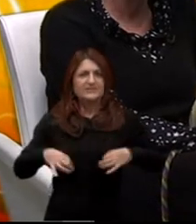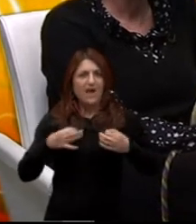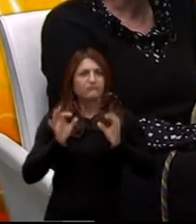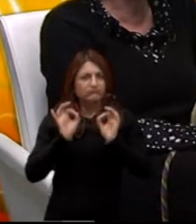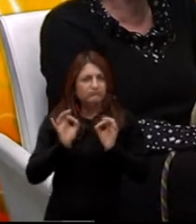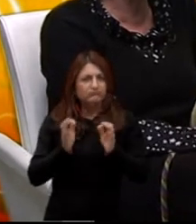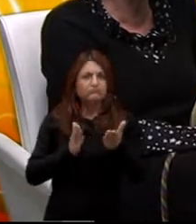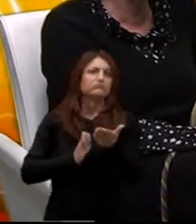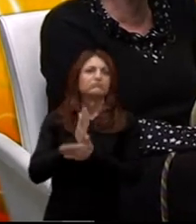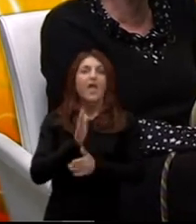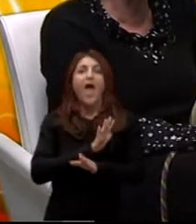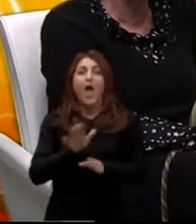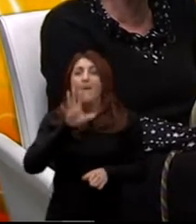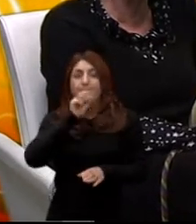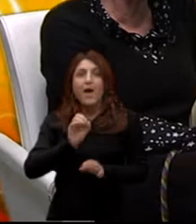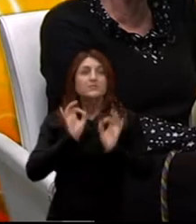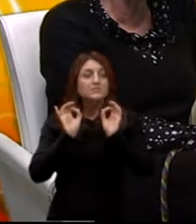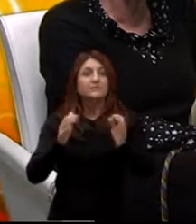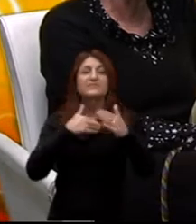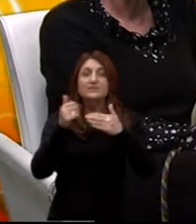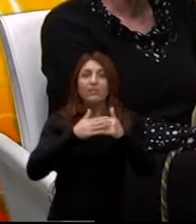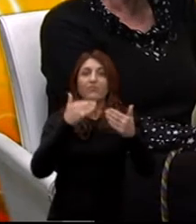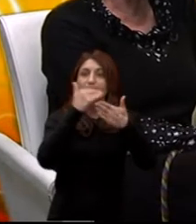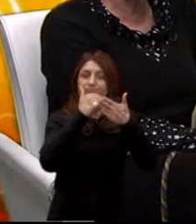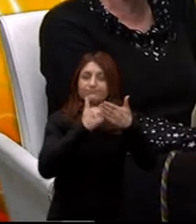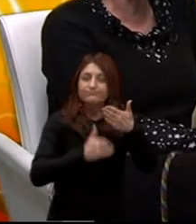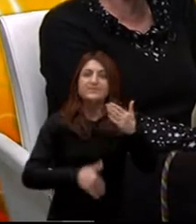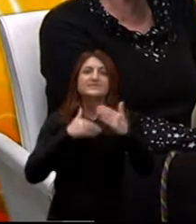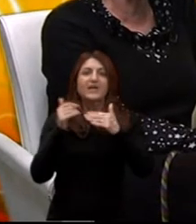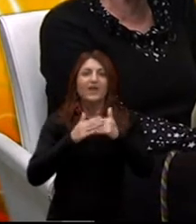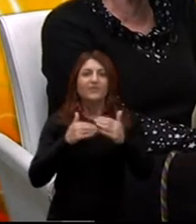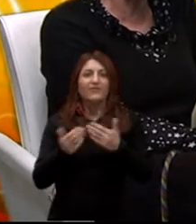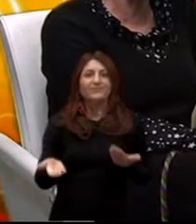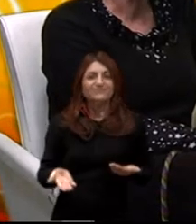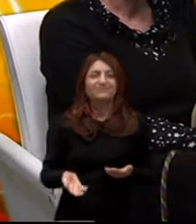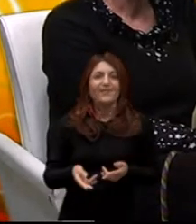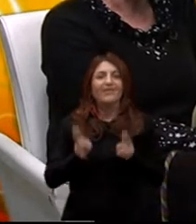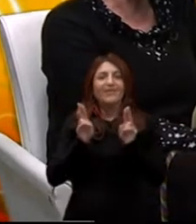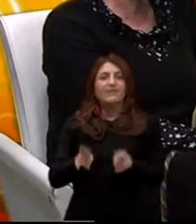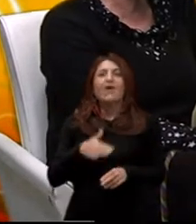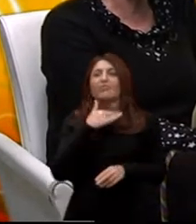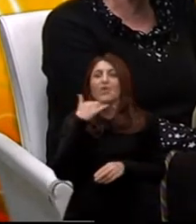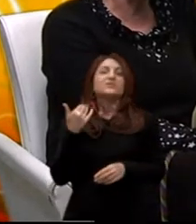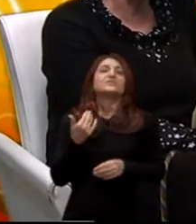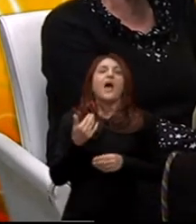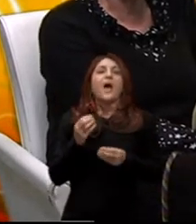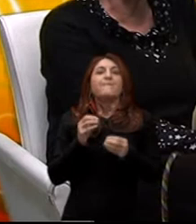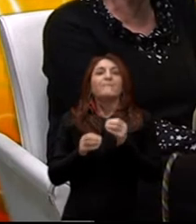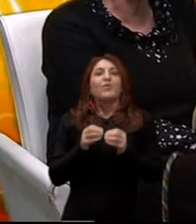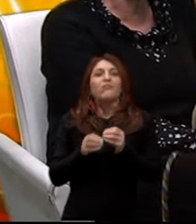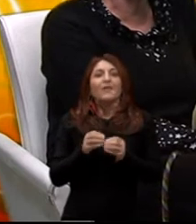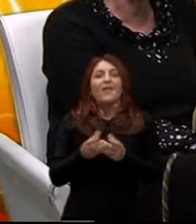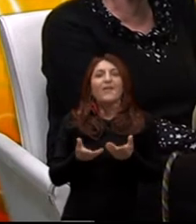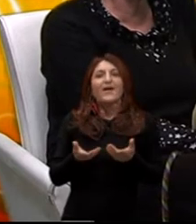proći. Ako pas sve to skupa zadovolji, kažem, imamo dosta problema u prolaznosti pasa.